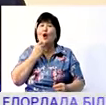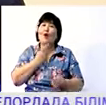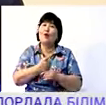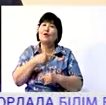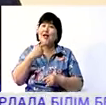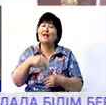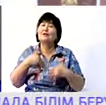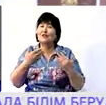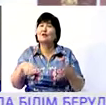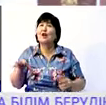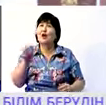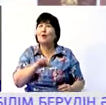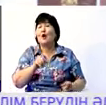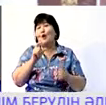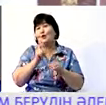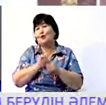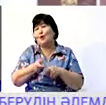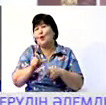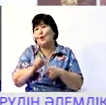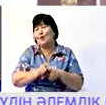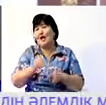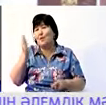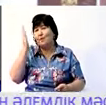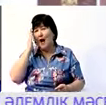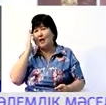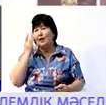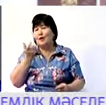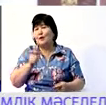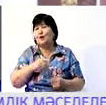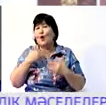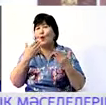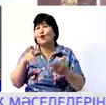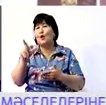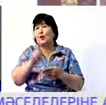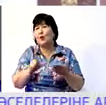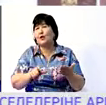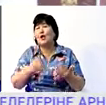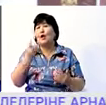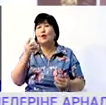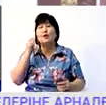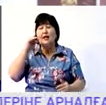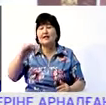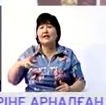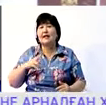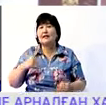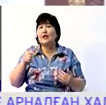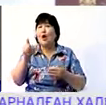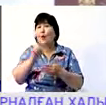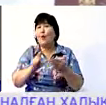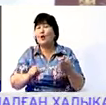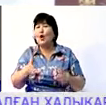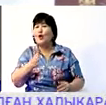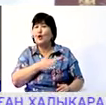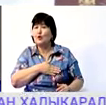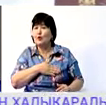жатыр, жеткізіп бәрін. Сөздері де өте мағыналы, өте оқыған өлеңдері, үш жасар қызына арнап оқыған өлең адамның